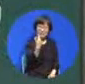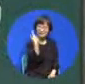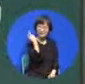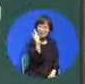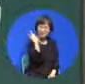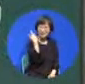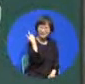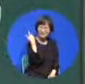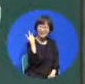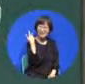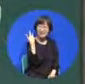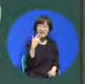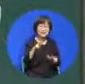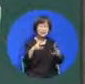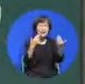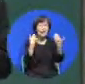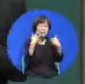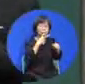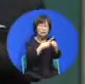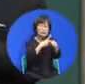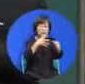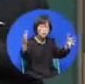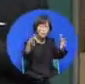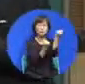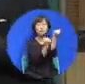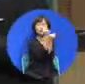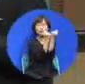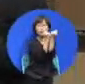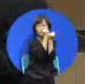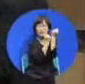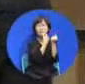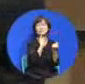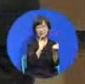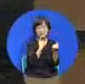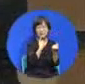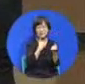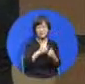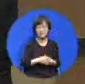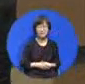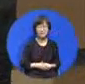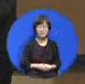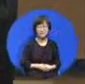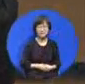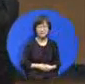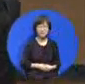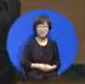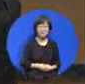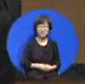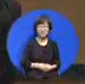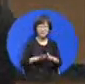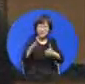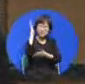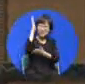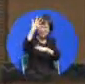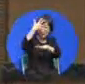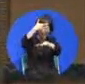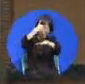교사 또 수련회였죠. Also, the last weekend we just had a retreat or messages specializing in school